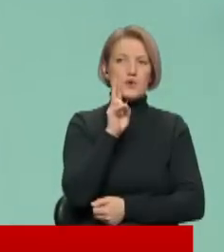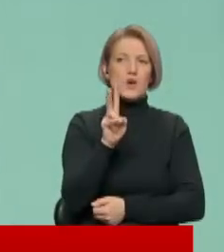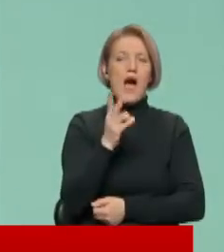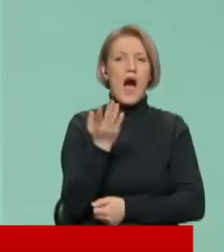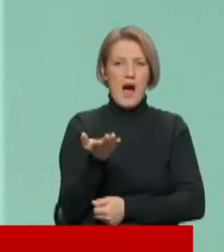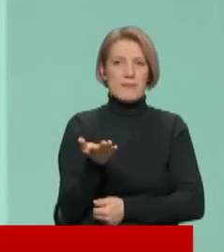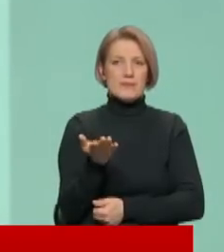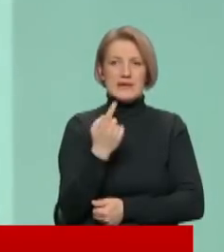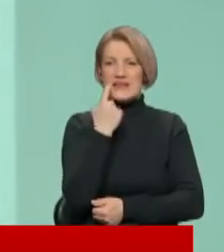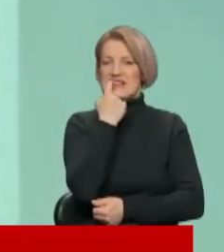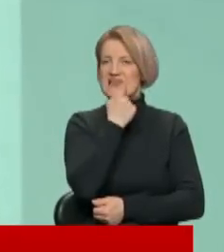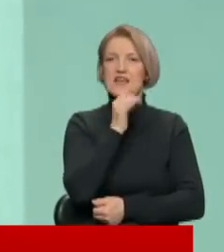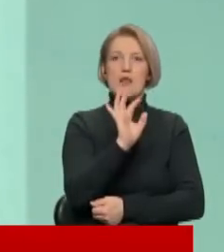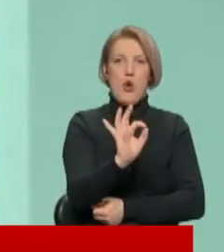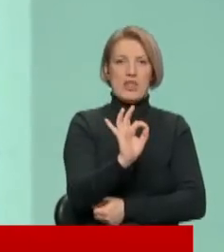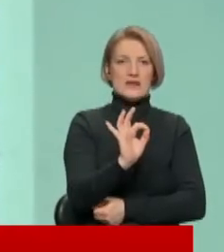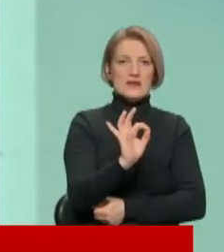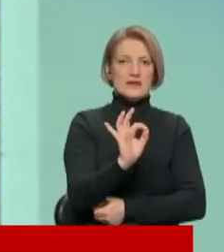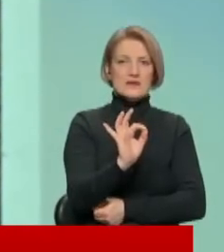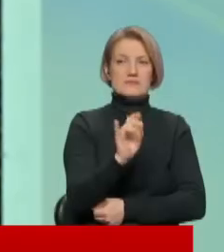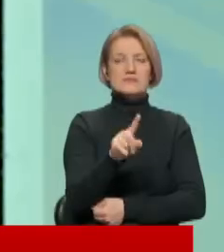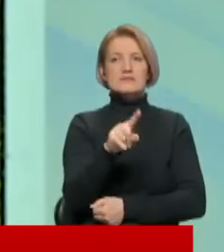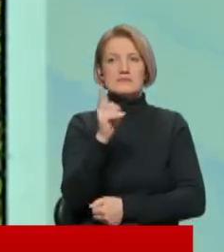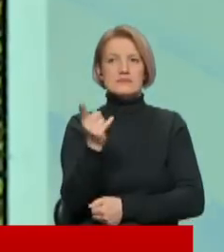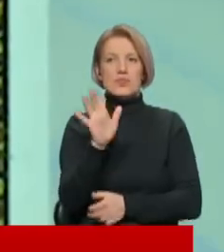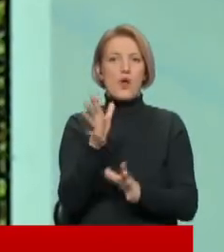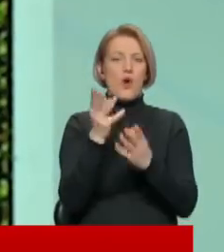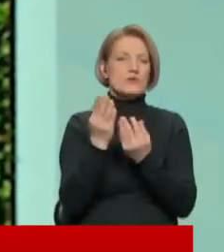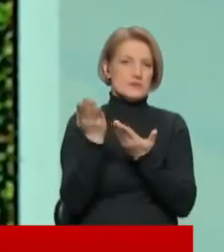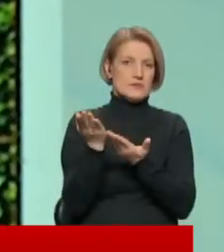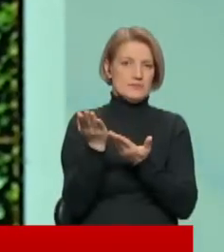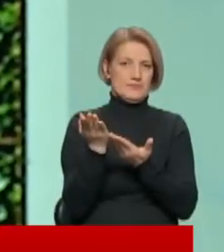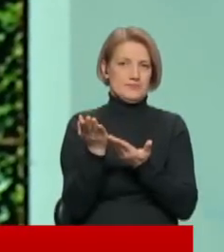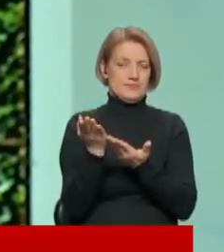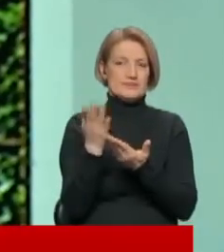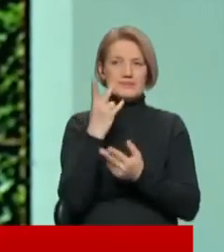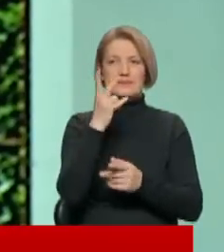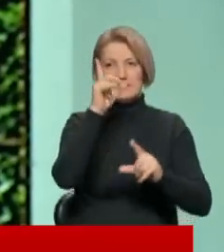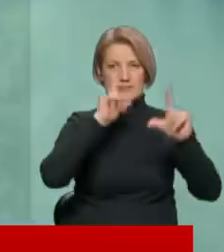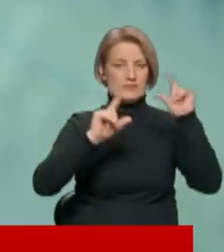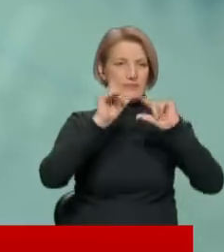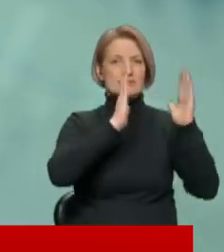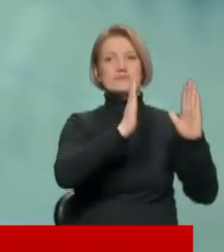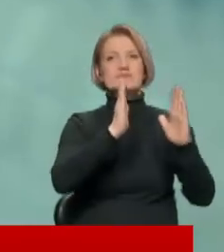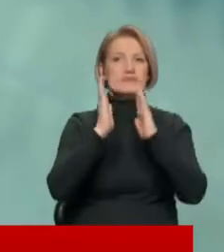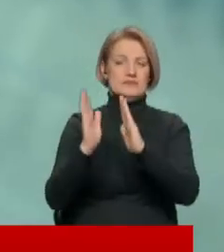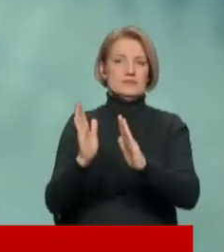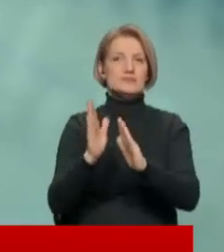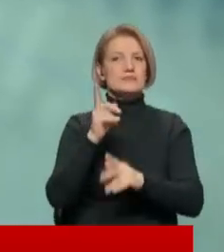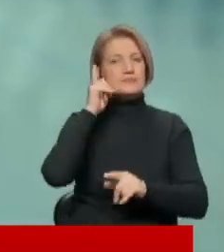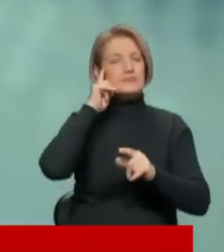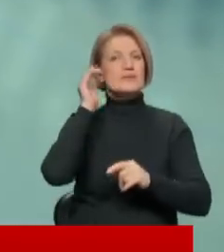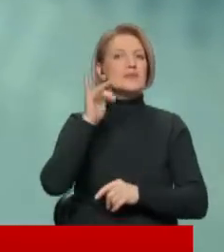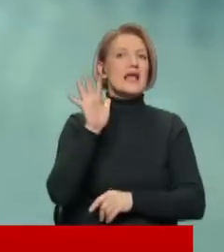Ama dişleri böyleydi ve ne hale geldi hemen iki fotoğraf yan yana Peki